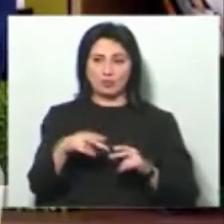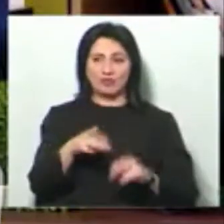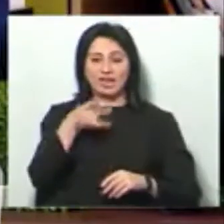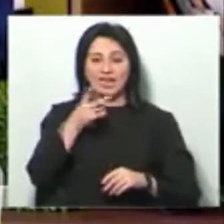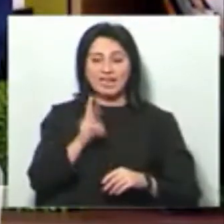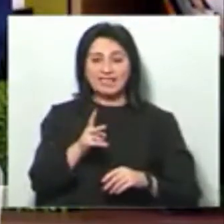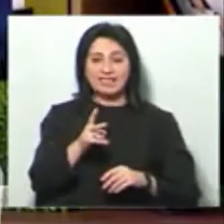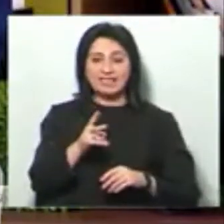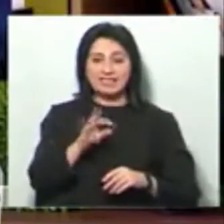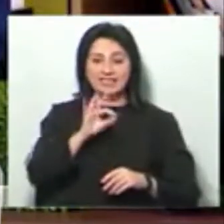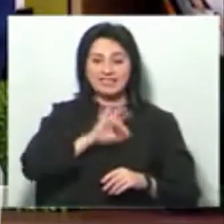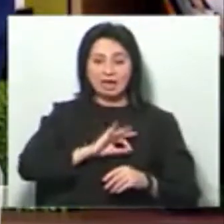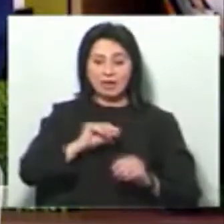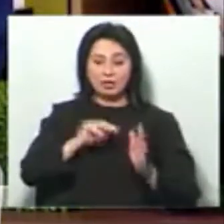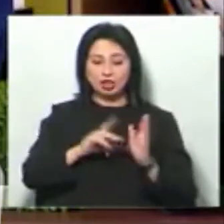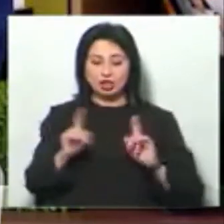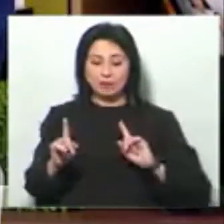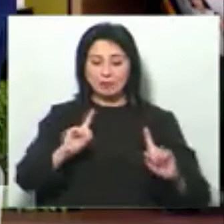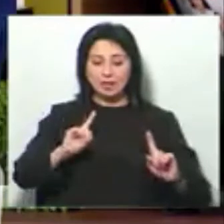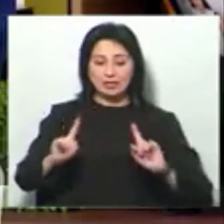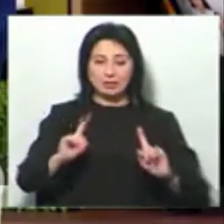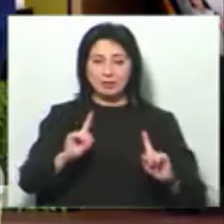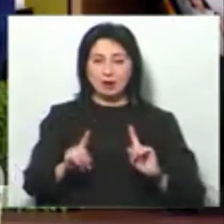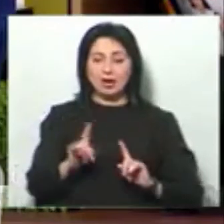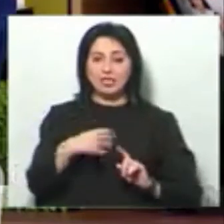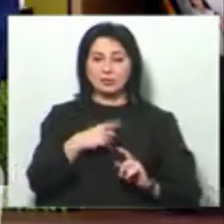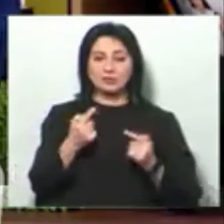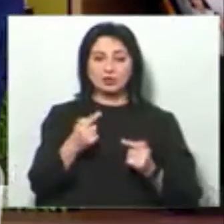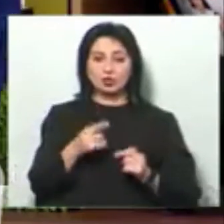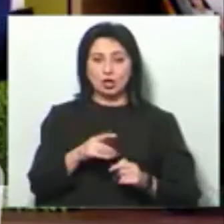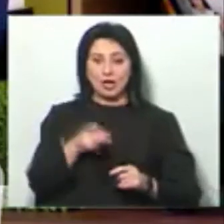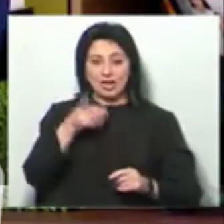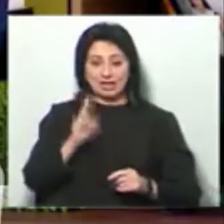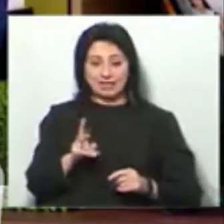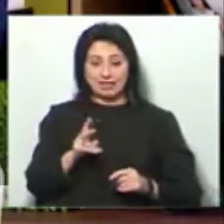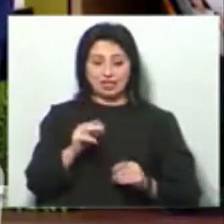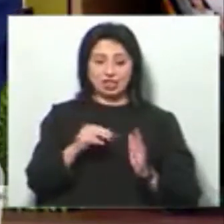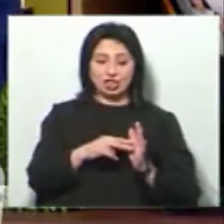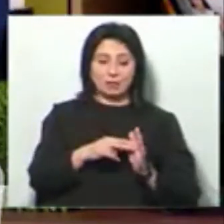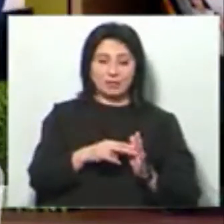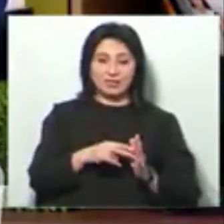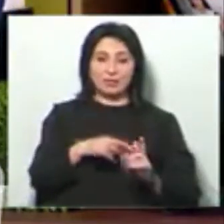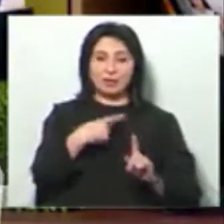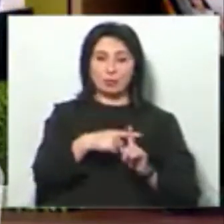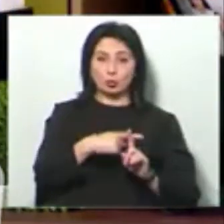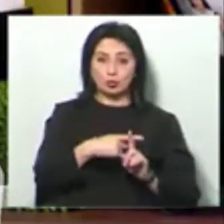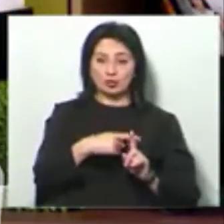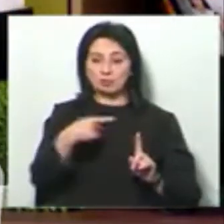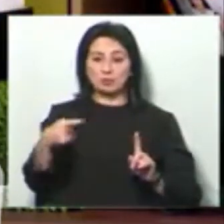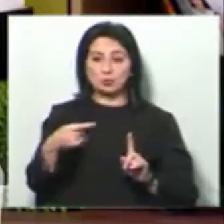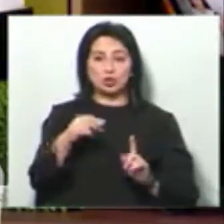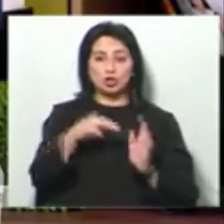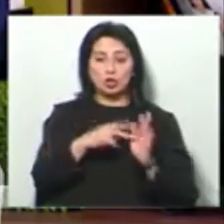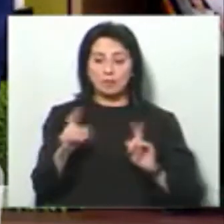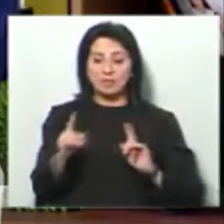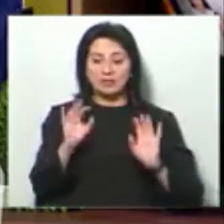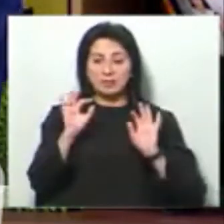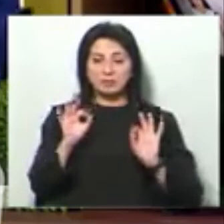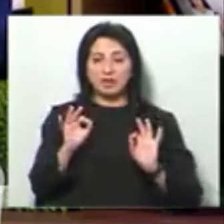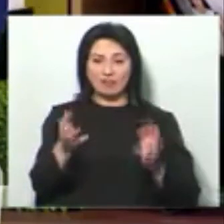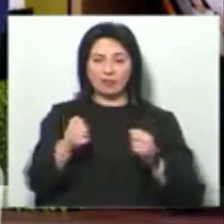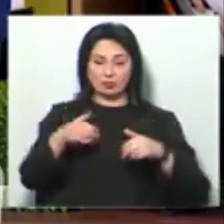და სარგებლის შეფასება, რაც ძალიან მნიშვნელოვანი არის, რისკების და სარგებლის და აქედან გამომდინარე შემდგომ სწორი გადაწყვეტილების მიღება.